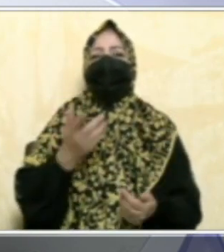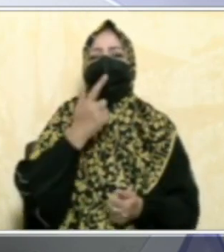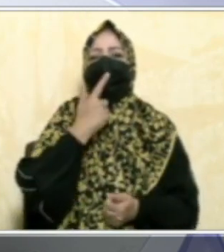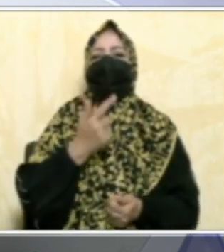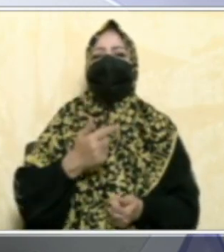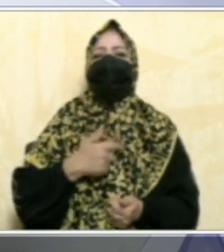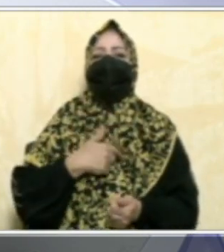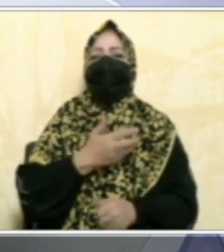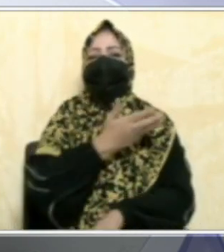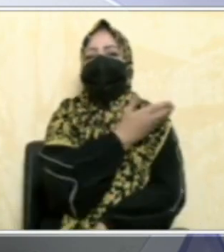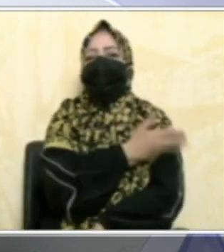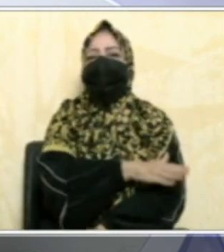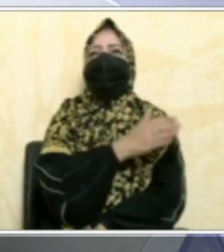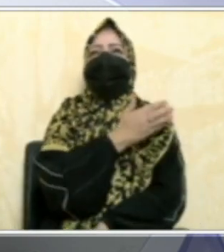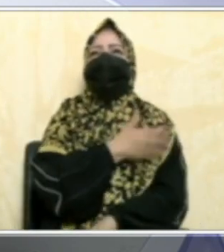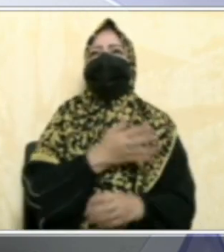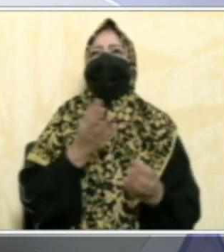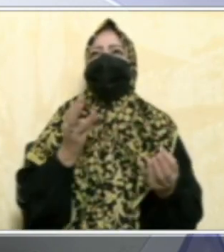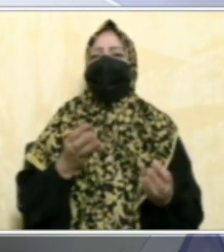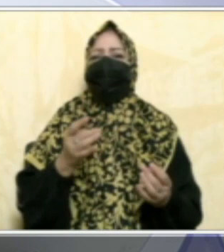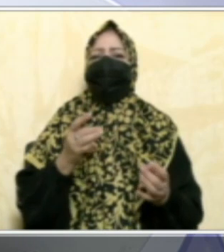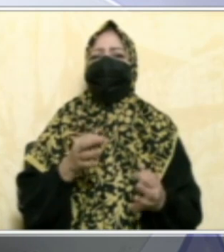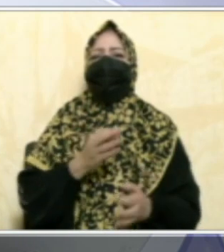لي، هذا معنى الاستغفار.